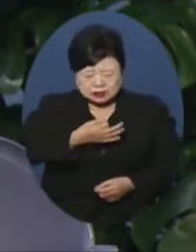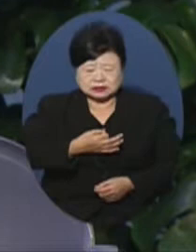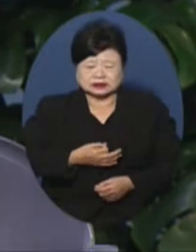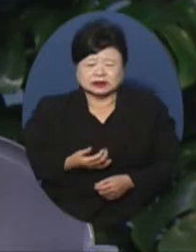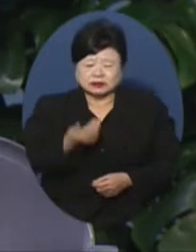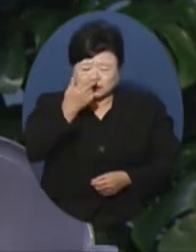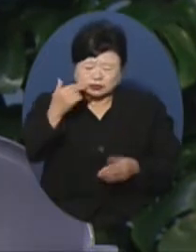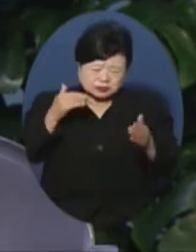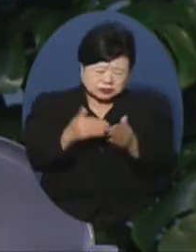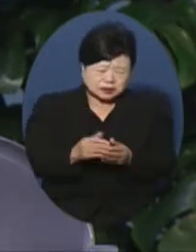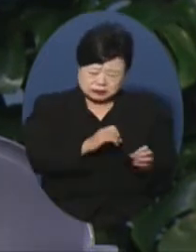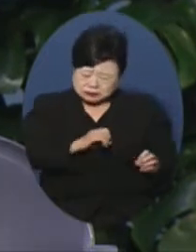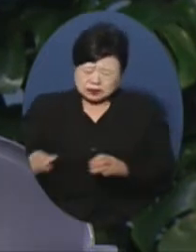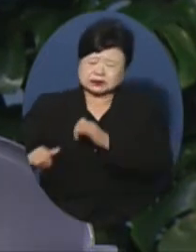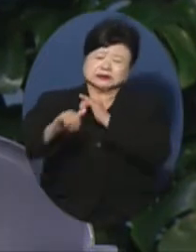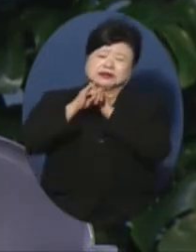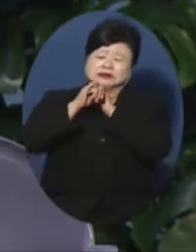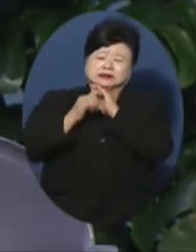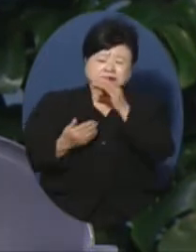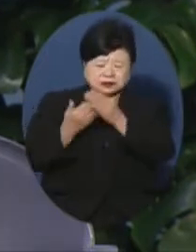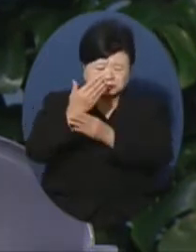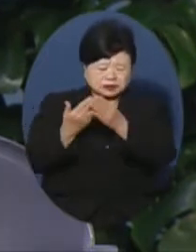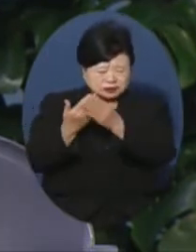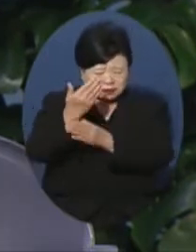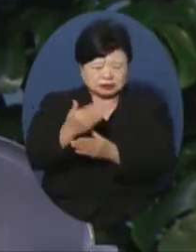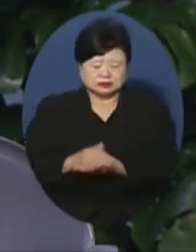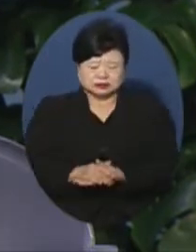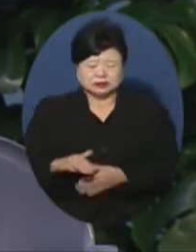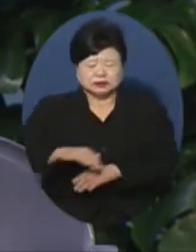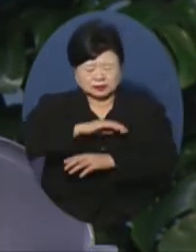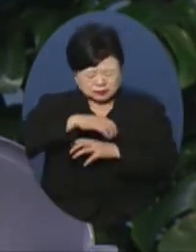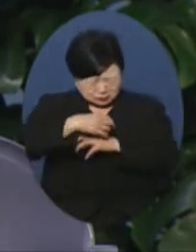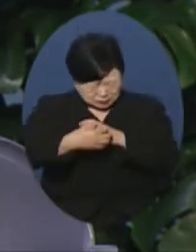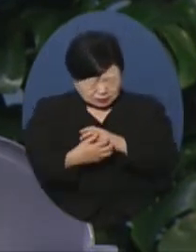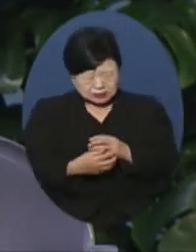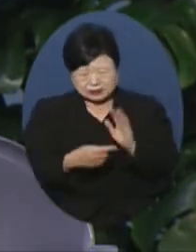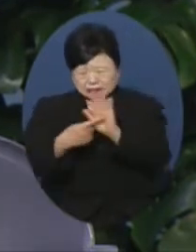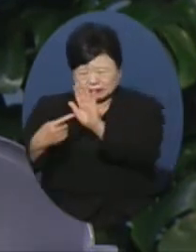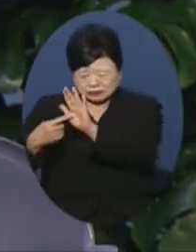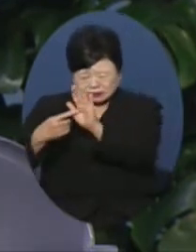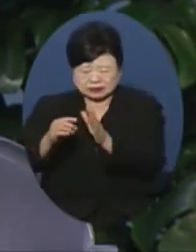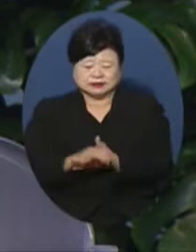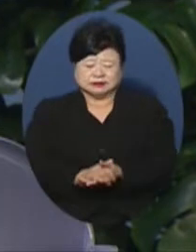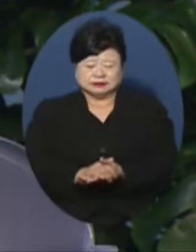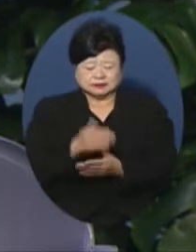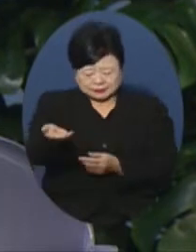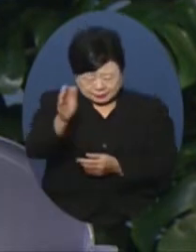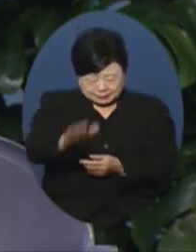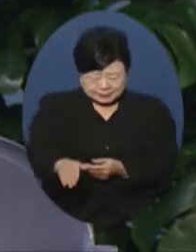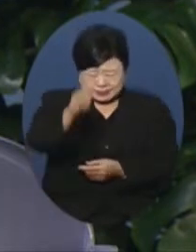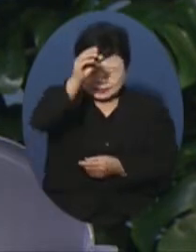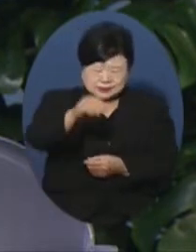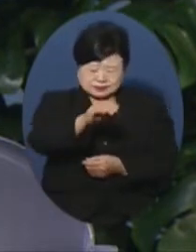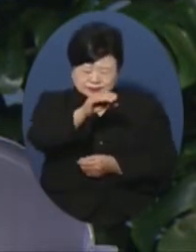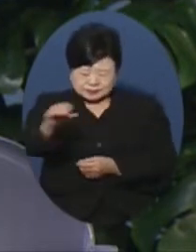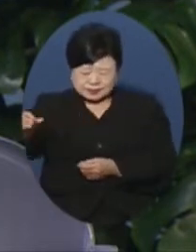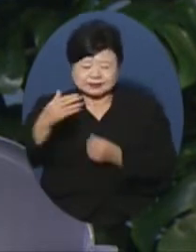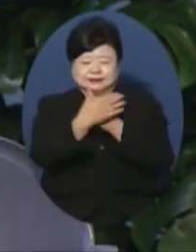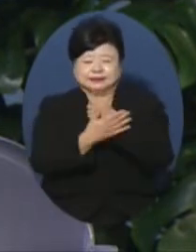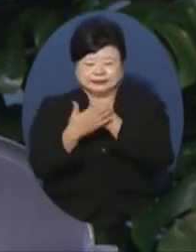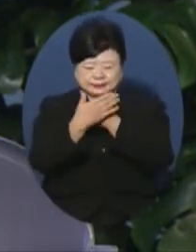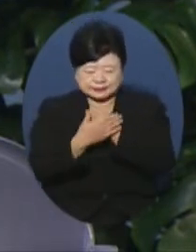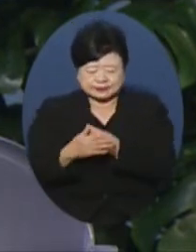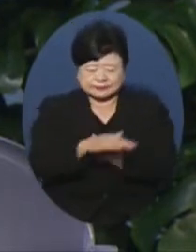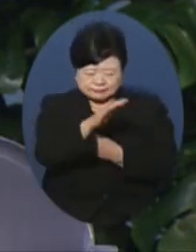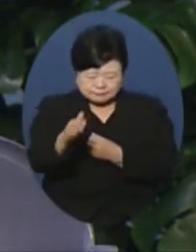들어 목숨까지 버리는 상황이 온 천지에 가득합니다. 하지만 십자가의